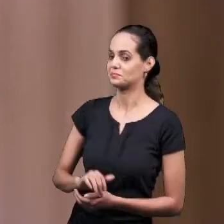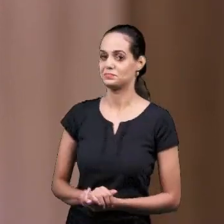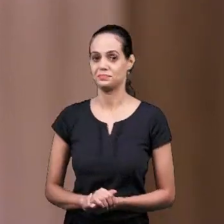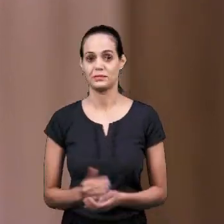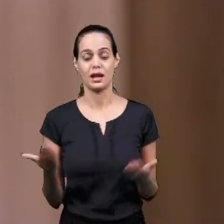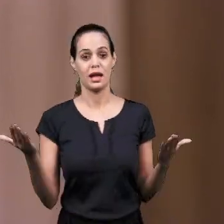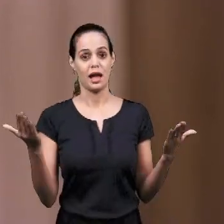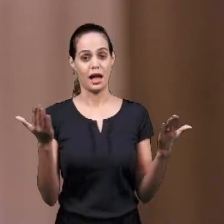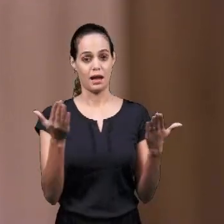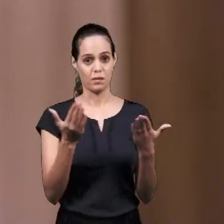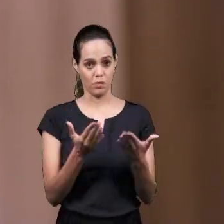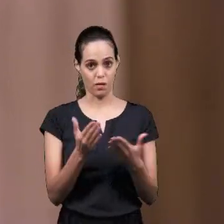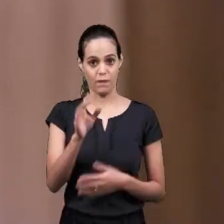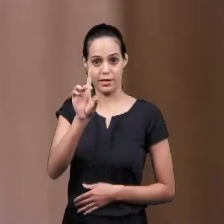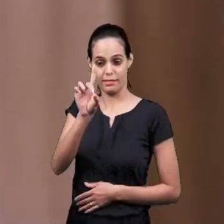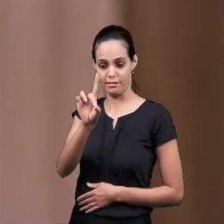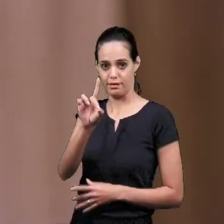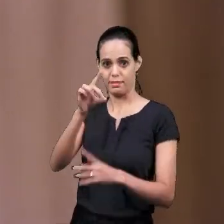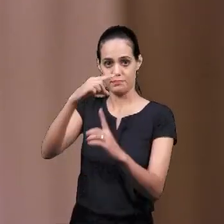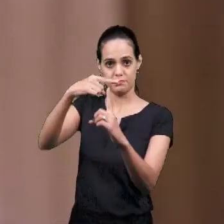Maintenant, le Ré majeur.